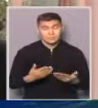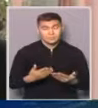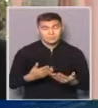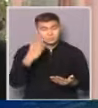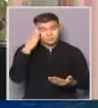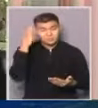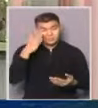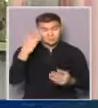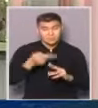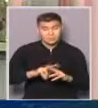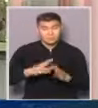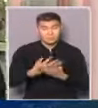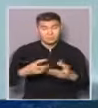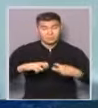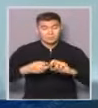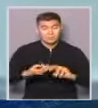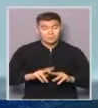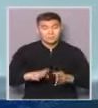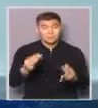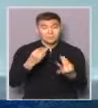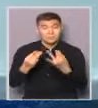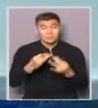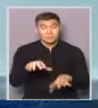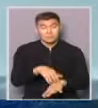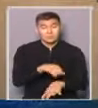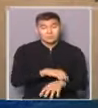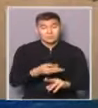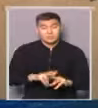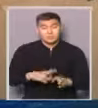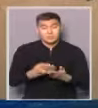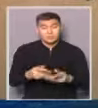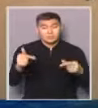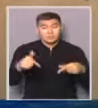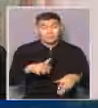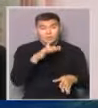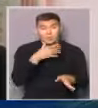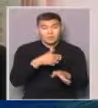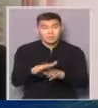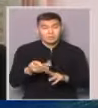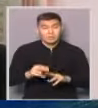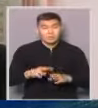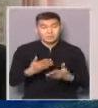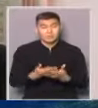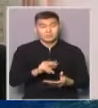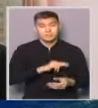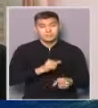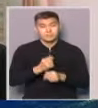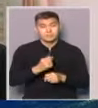ойда жүрген мәселелерін ортаға салып, әкімнің осы уақытқа аралықтағы